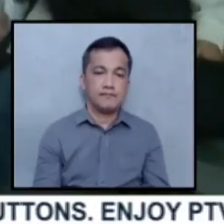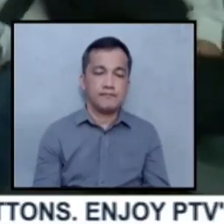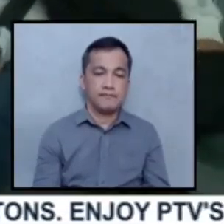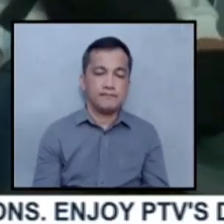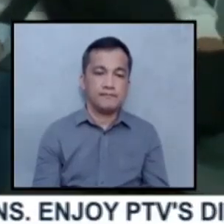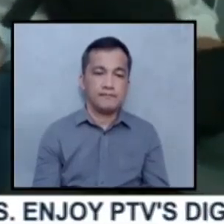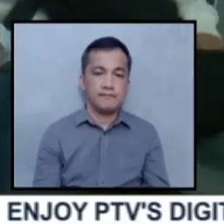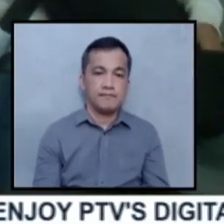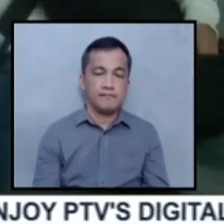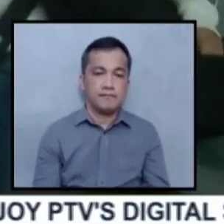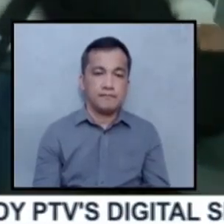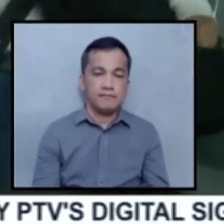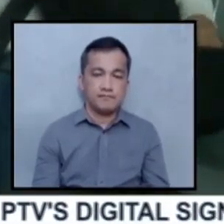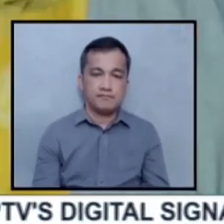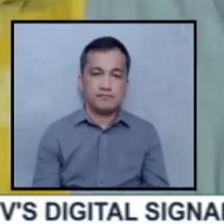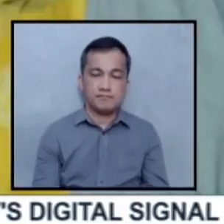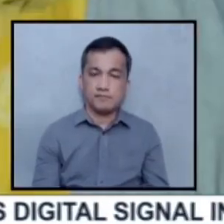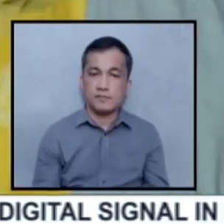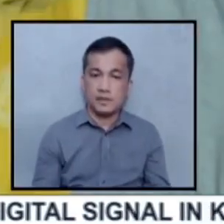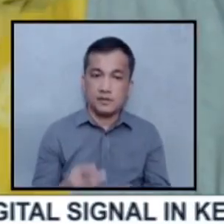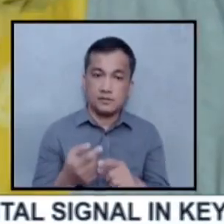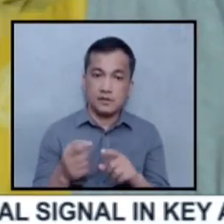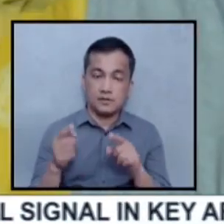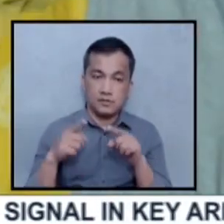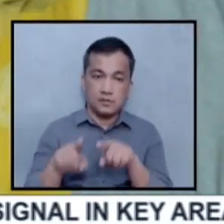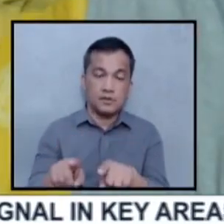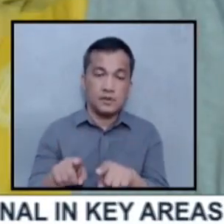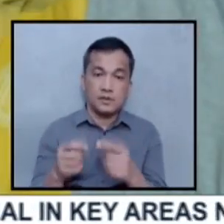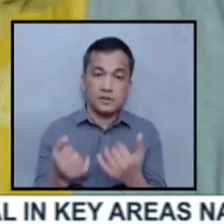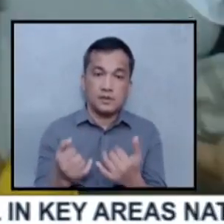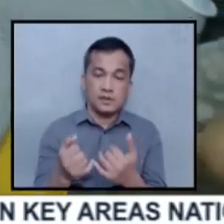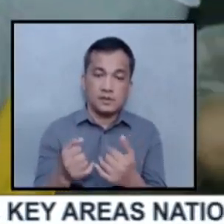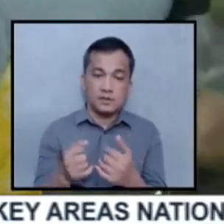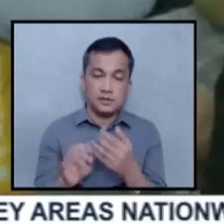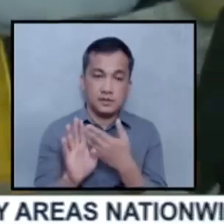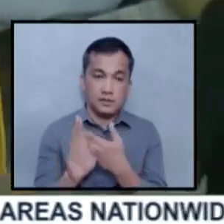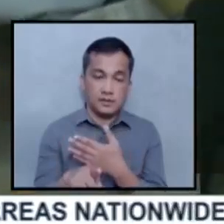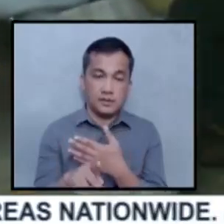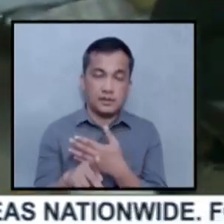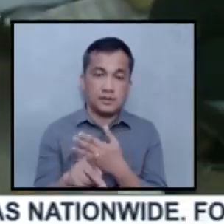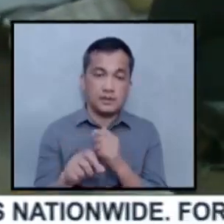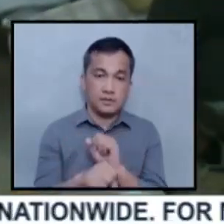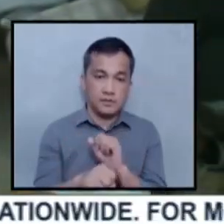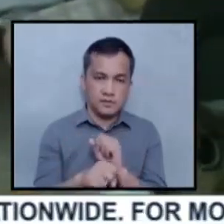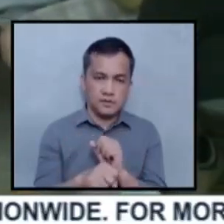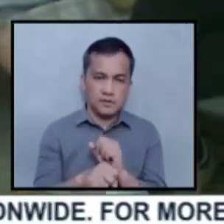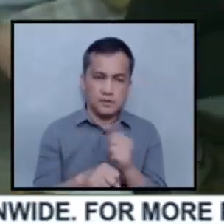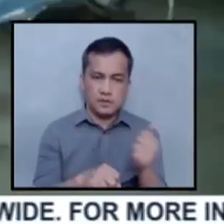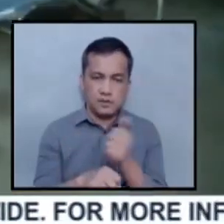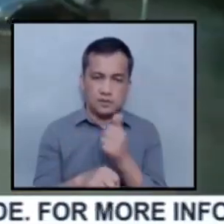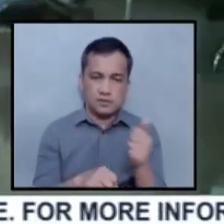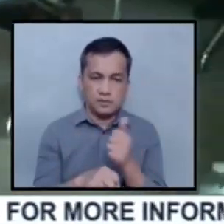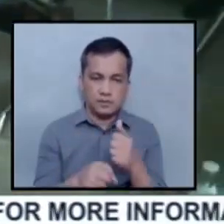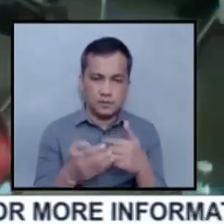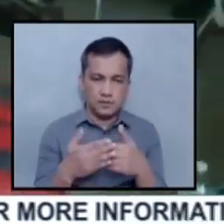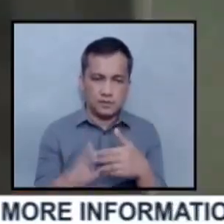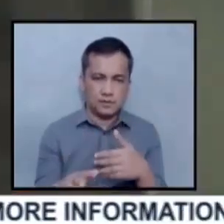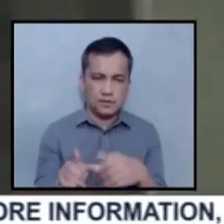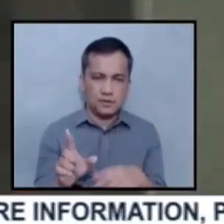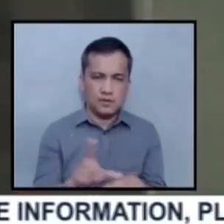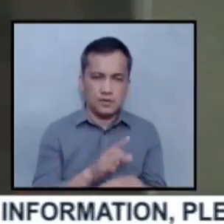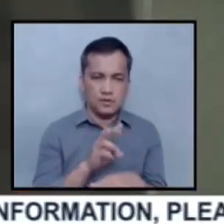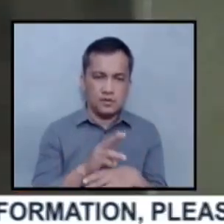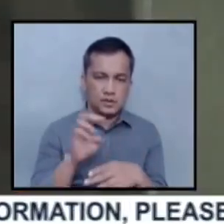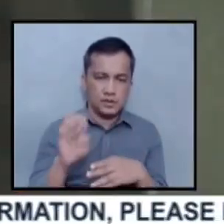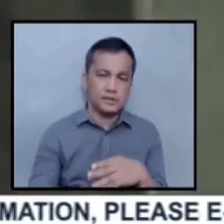Kasabay ng mga biyahero na galing probinsya, ngayon na rin nagsisibalikan sa kanilang trabaho ang mga commuters matapos ang long weekend ng